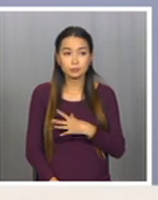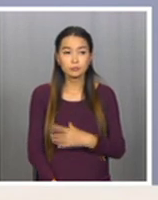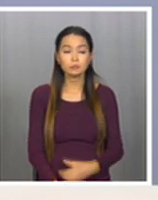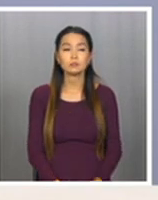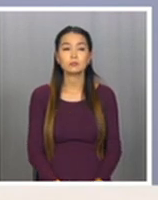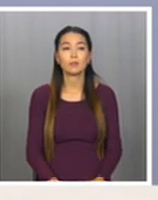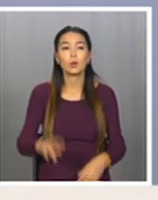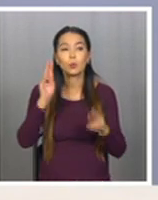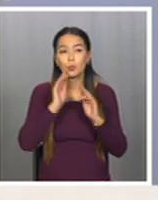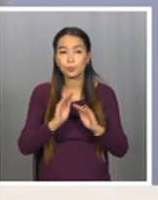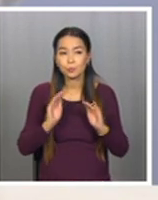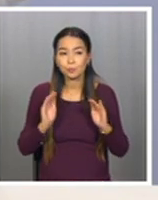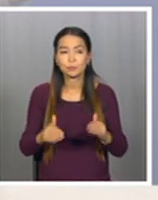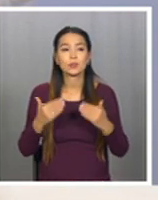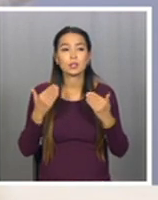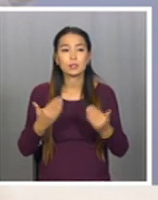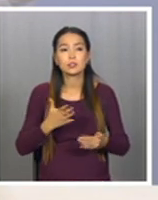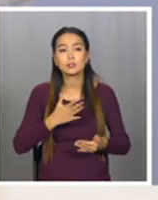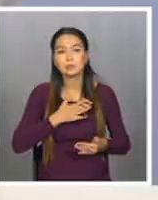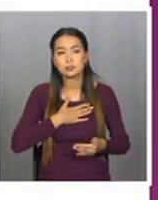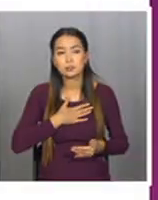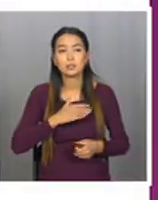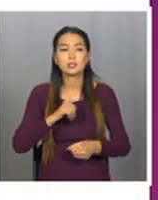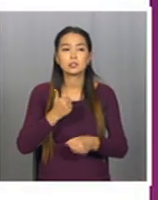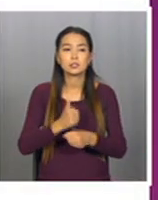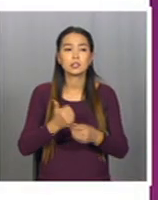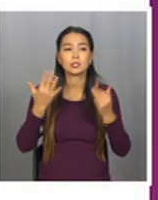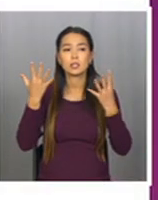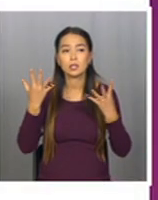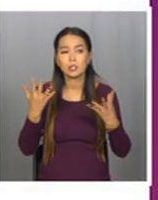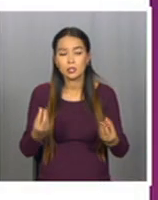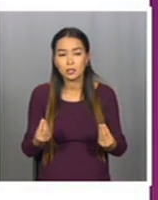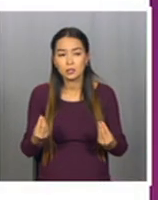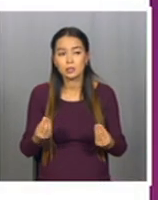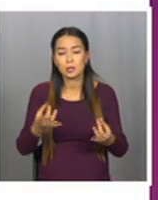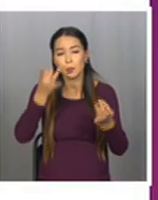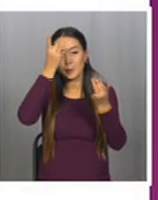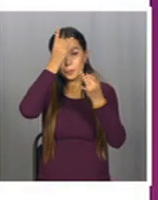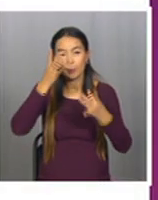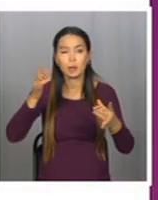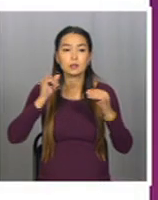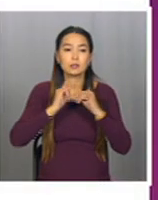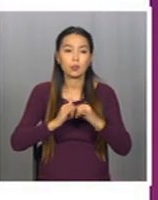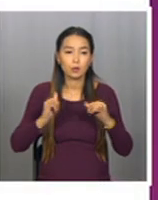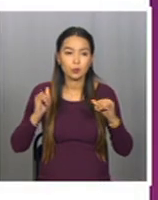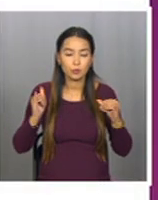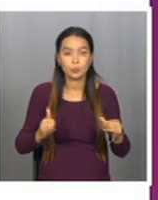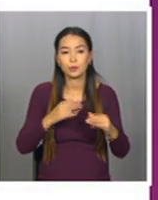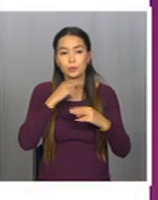Оқушылар, енді біз патшалы Ресей кезіндегі мәдениетін дамуына көз